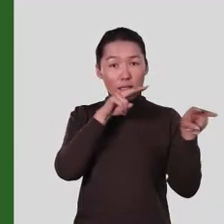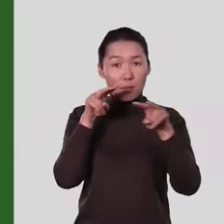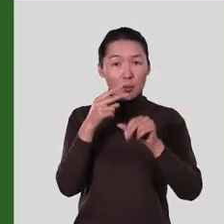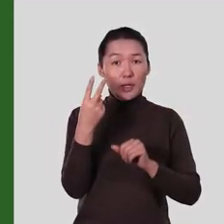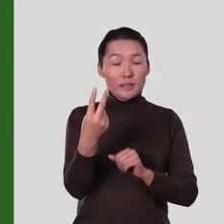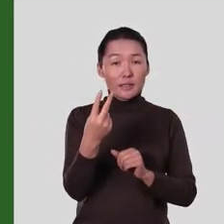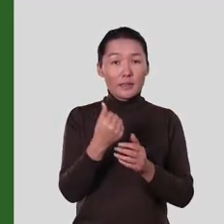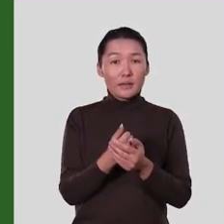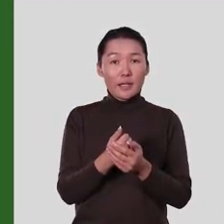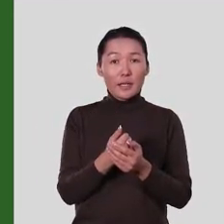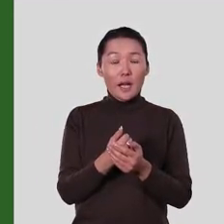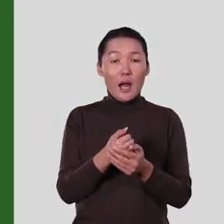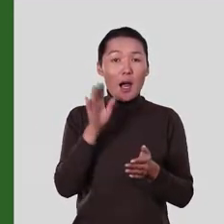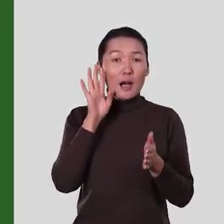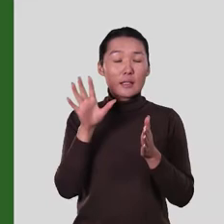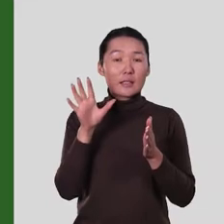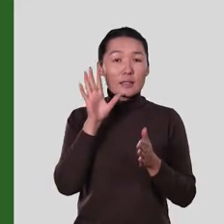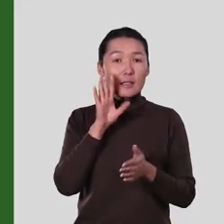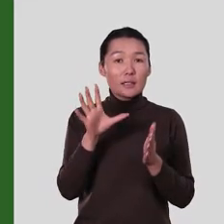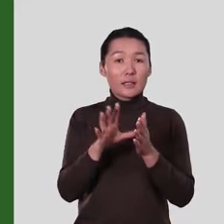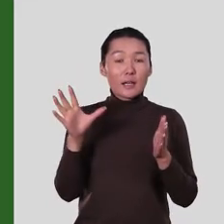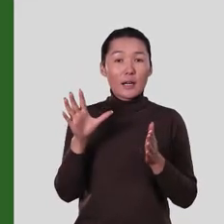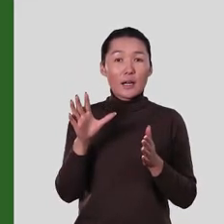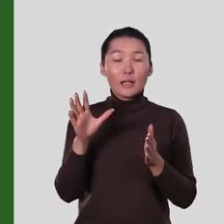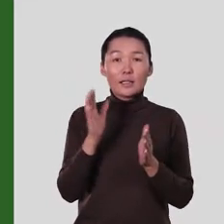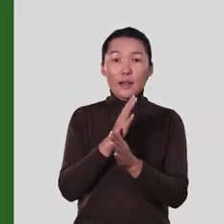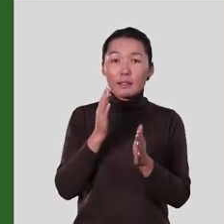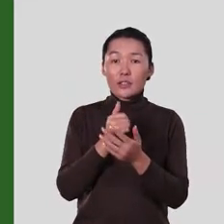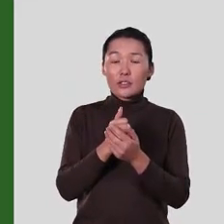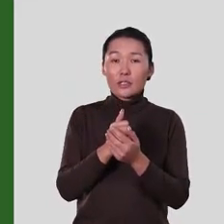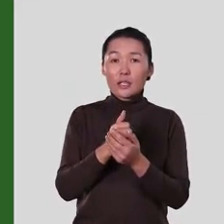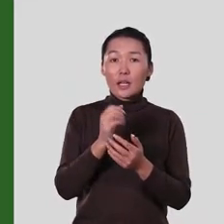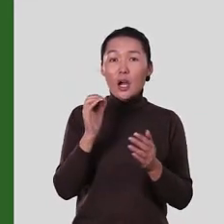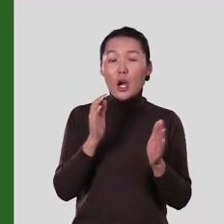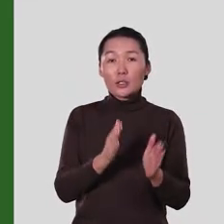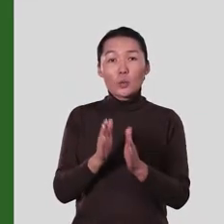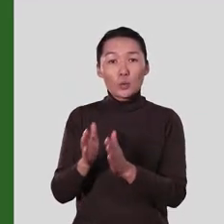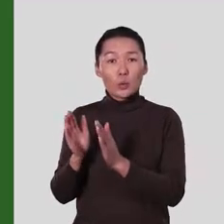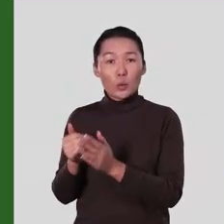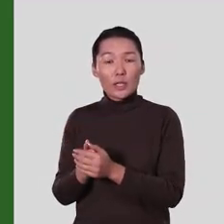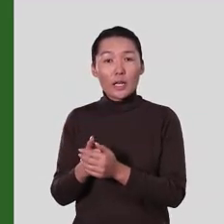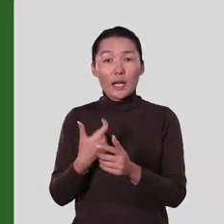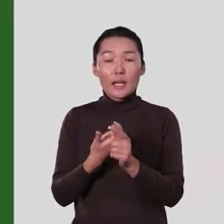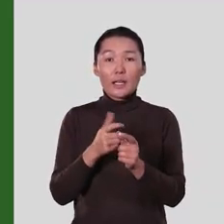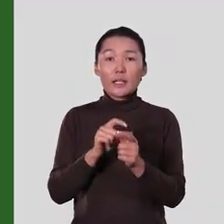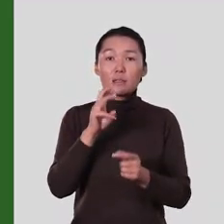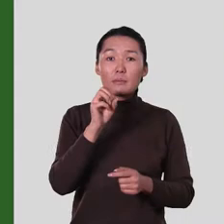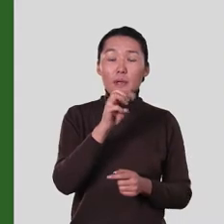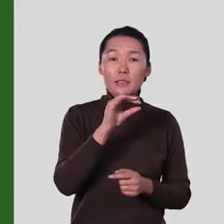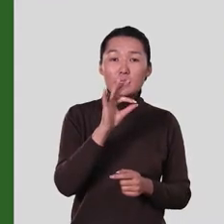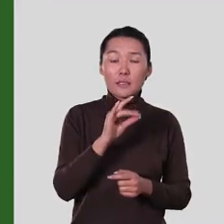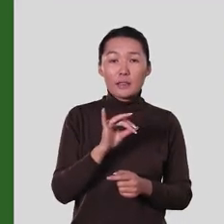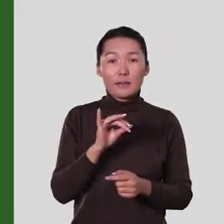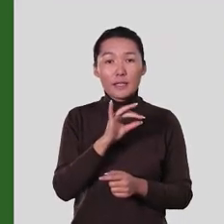две гидрогеологические структуры – гидрогеологические массивы и